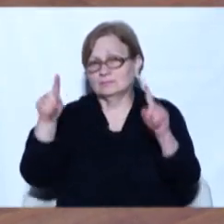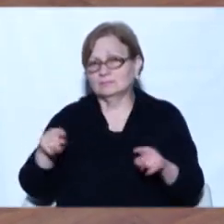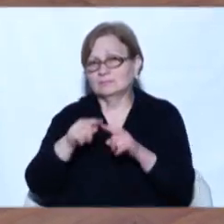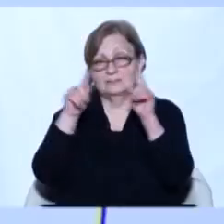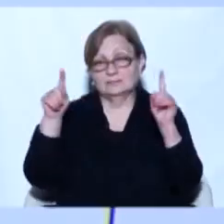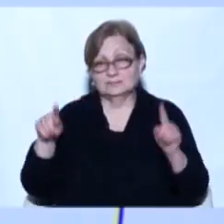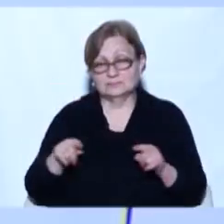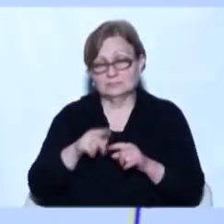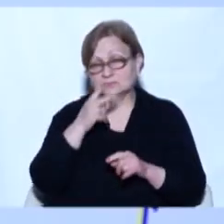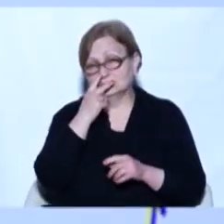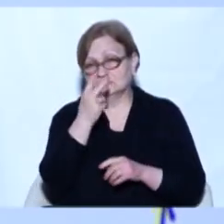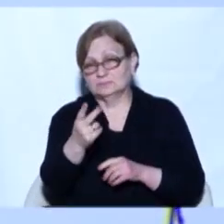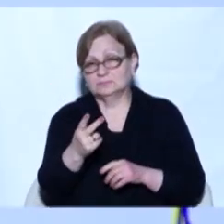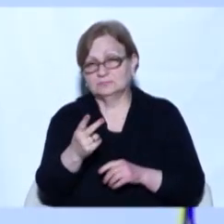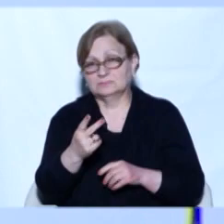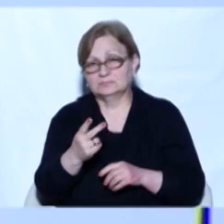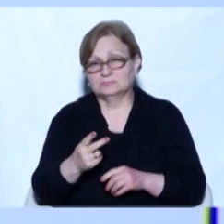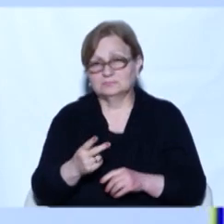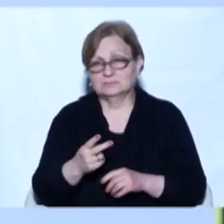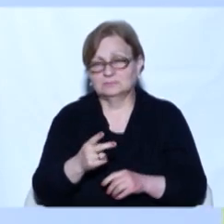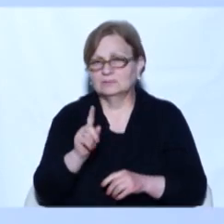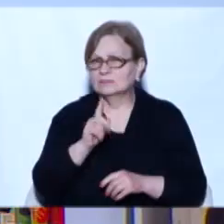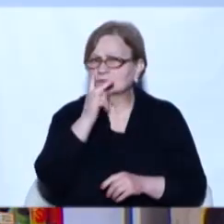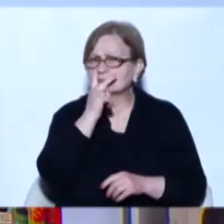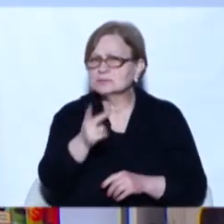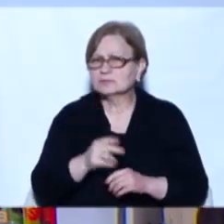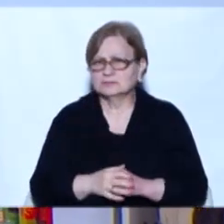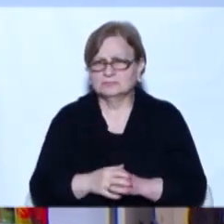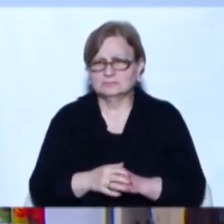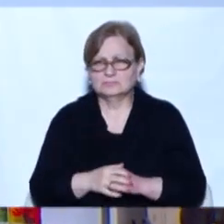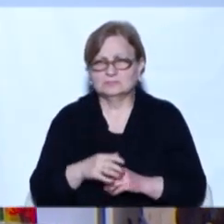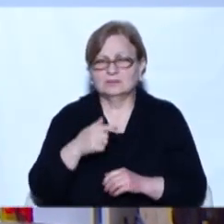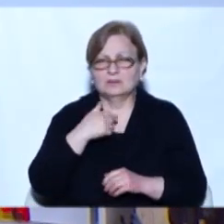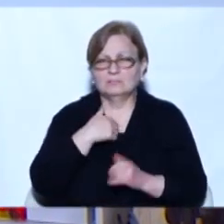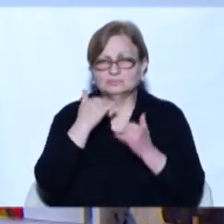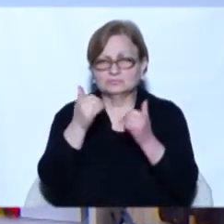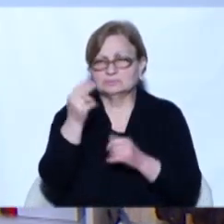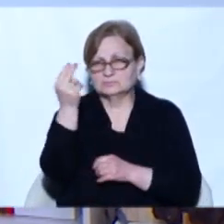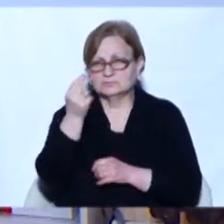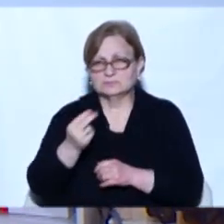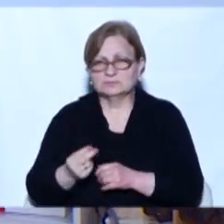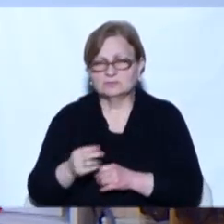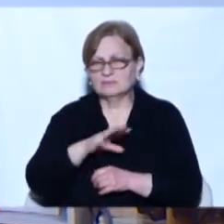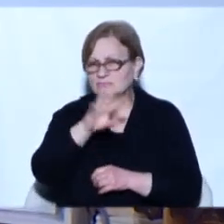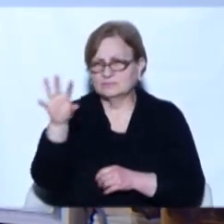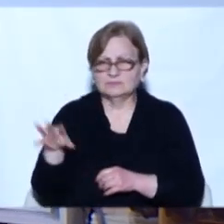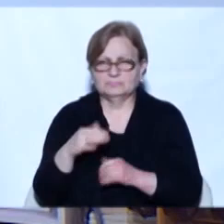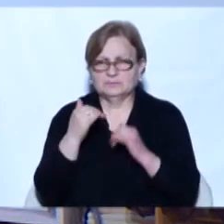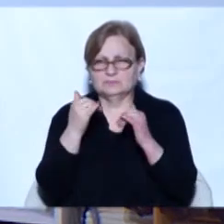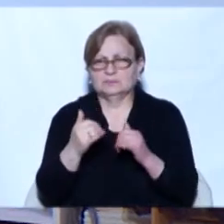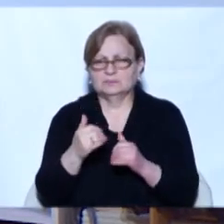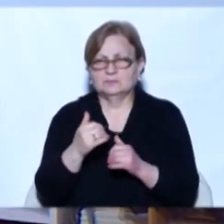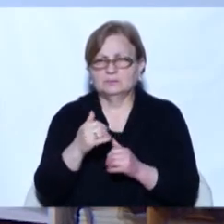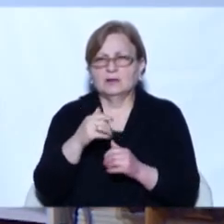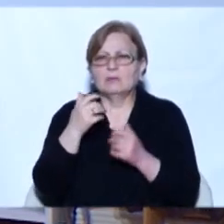შენი ყურადღება. რას ხედავ დაფაზე? მე შენთვის დავხატე ეს ყველაფერი.